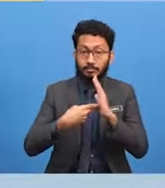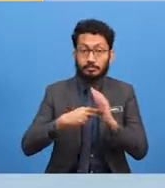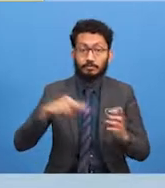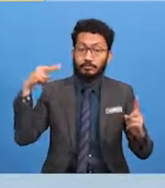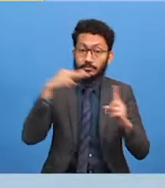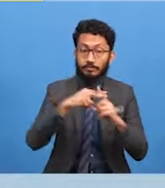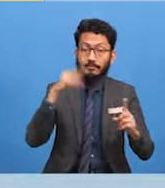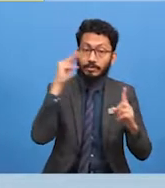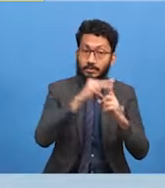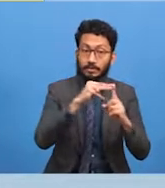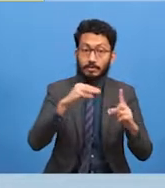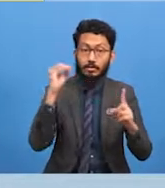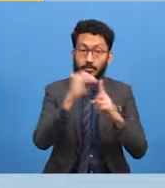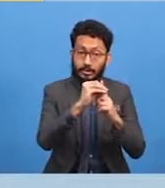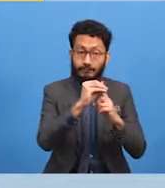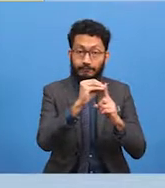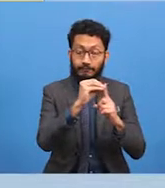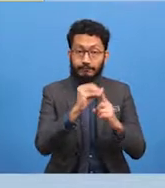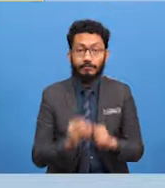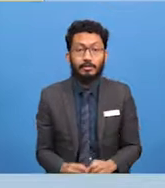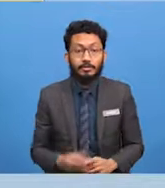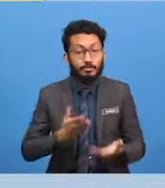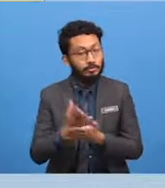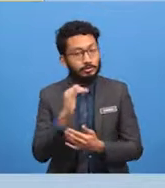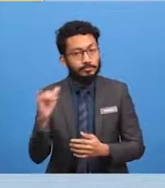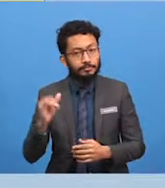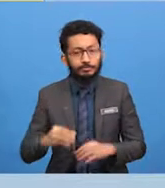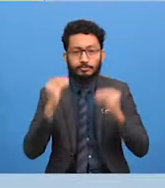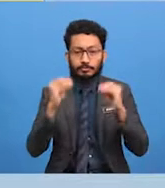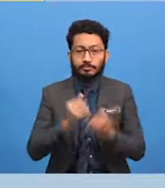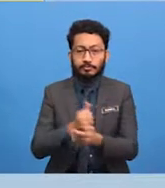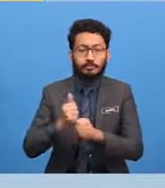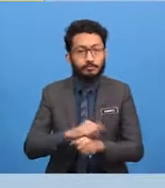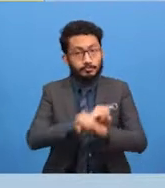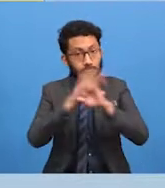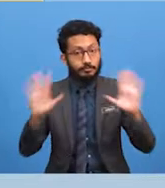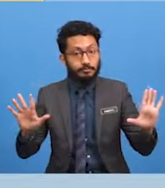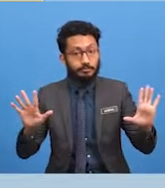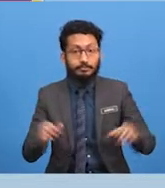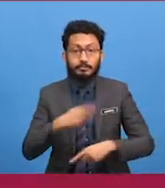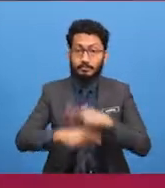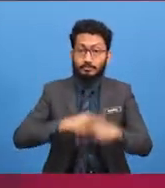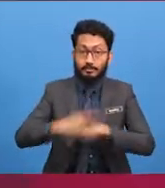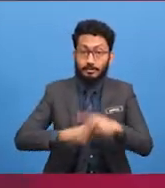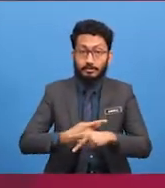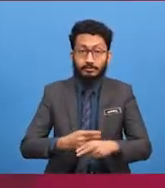dan objektif. Seterusnya, cikgu akan menerangkan berkaitan proses perancangan.